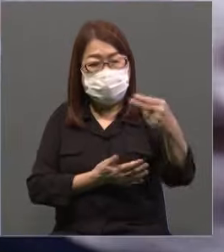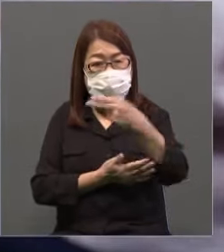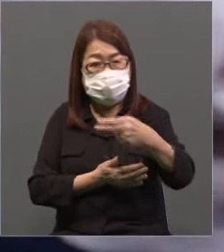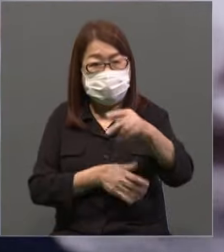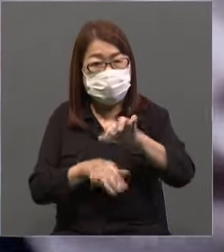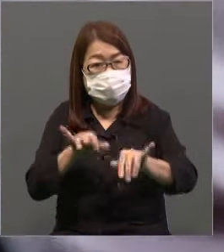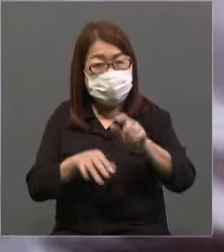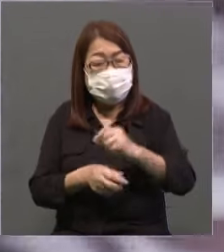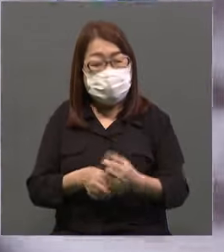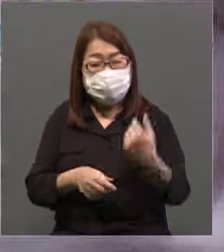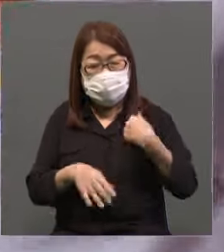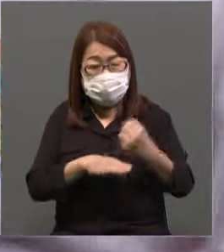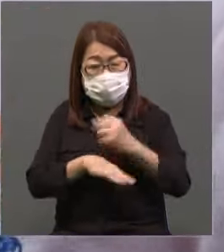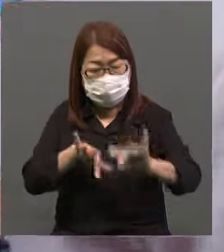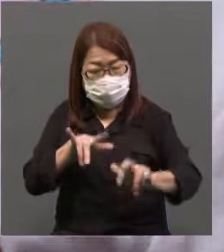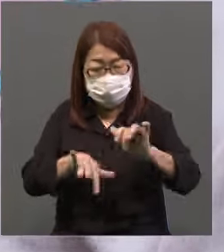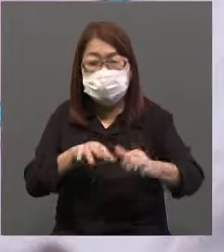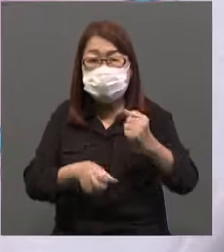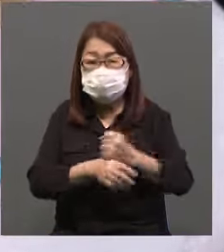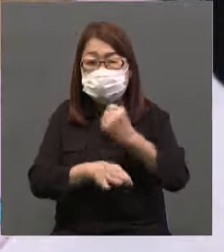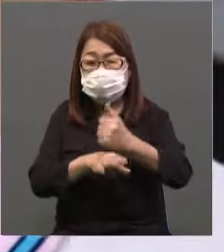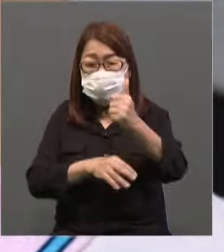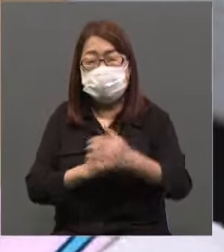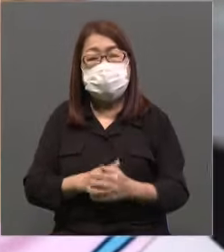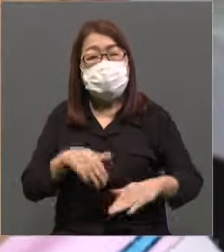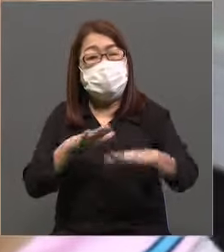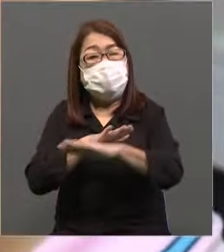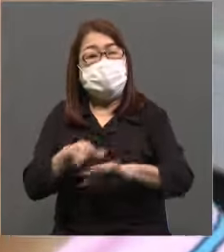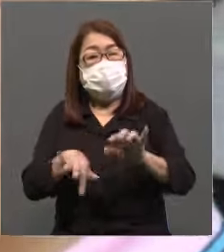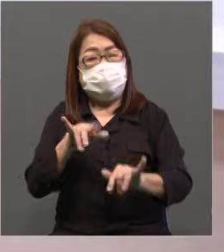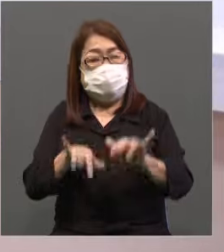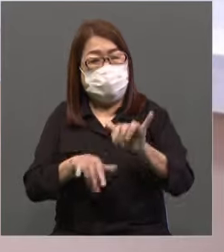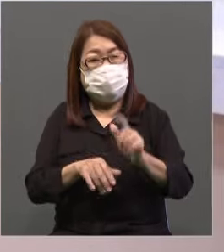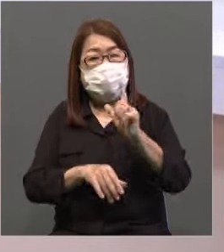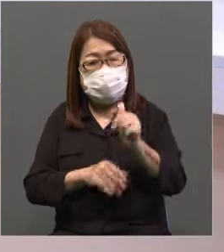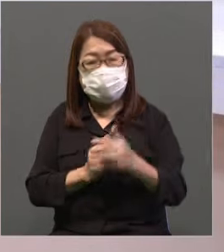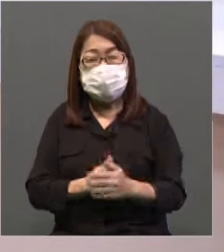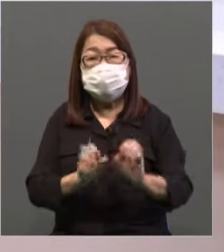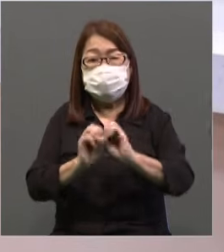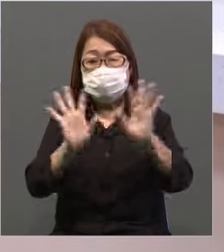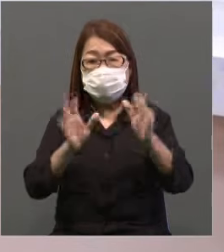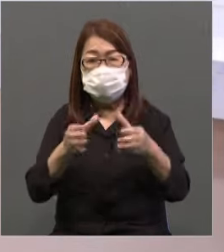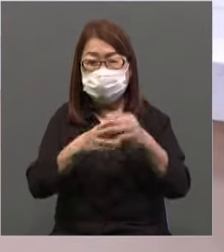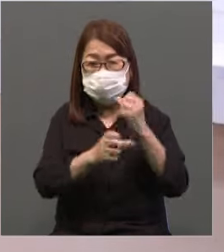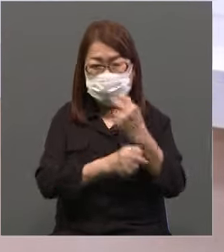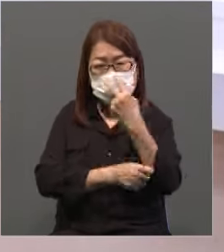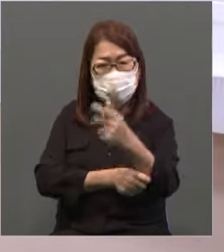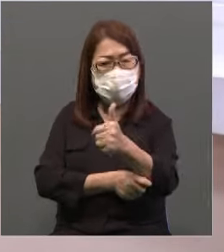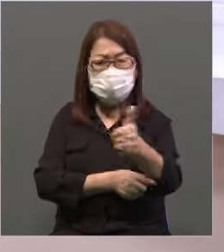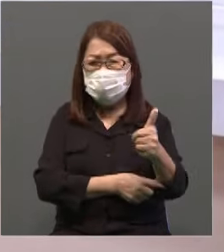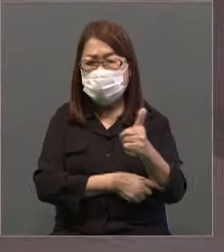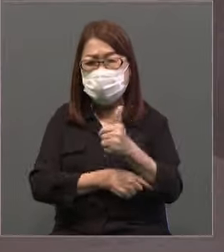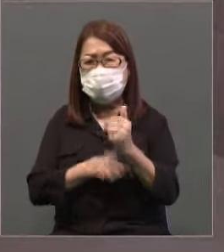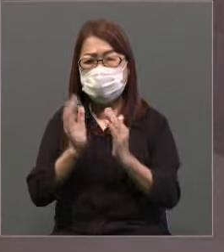ได้ขยับนิ้วฝึกกล้ามเนื้อมัดเล็กพื้นฐานการเล่นอิเล็กโทนและยังโชว์ความสามารถให้ทีมงานได้ชมจนต้องปรบ